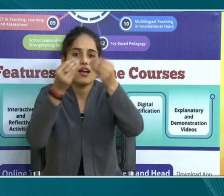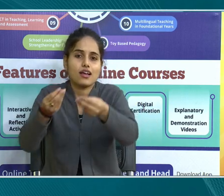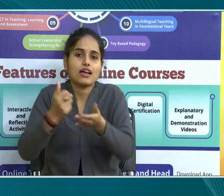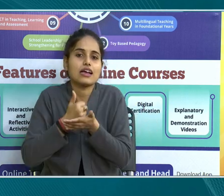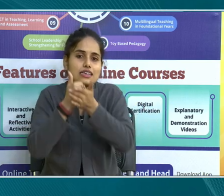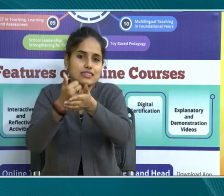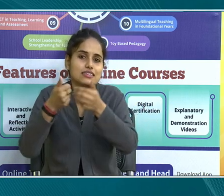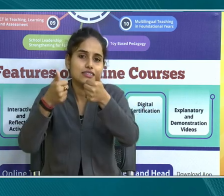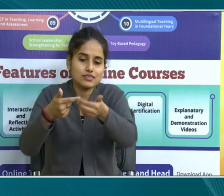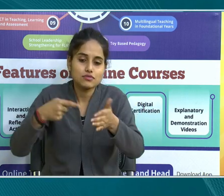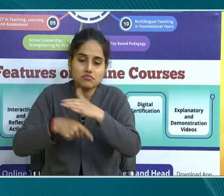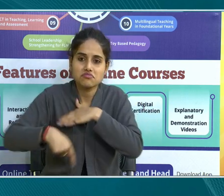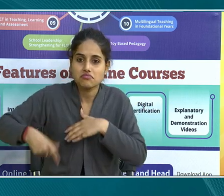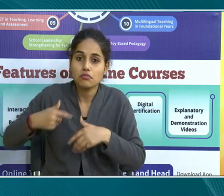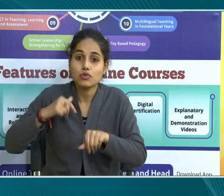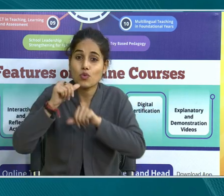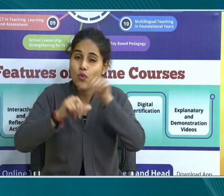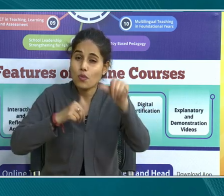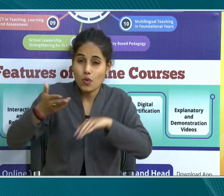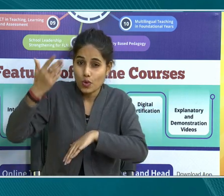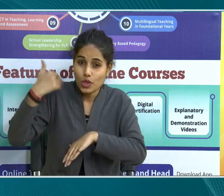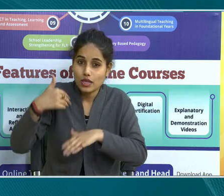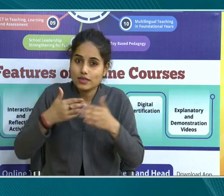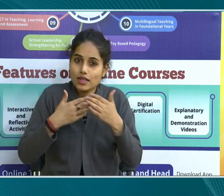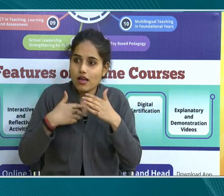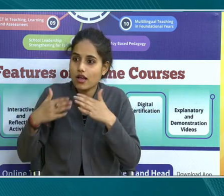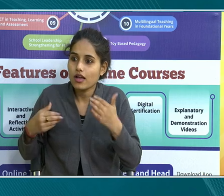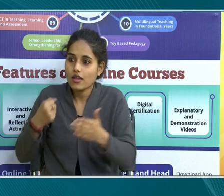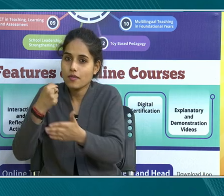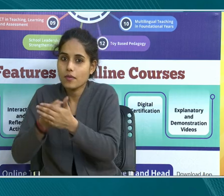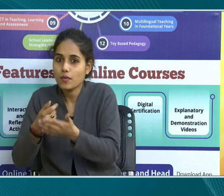शायद इस तरीके की ड्राइव ना हो लेकिन ये जो आपने कहा ये ड्राइव